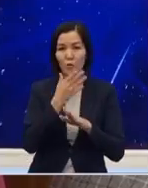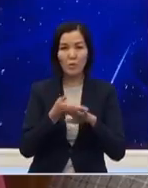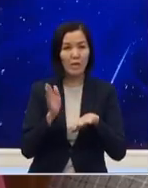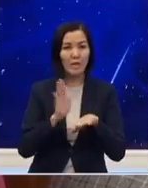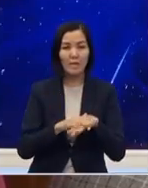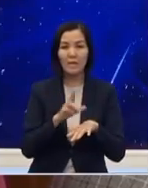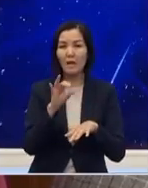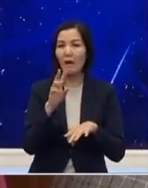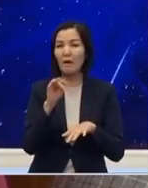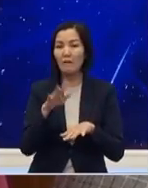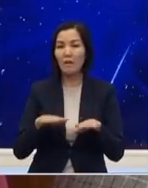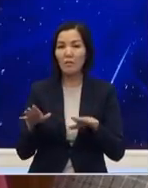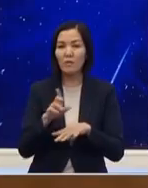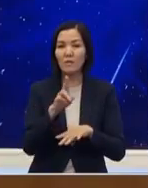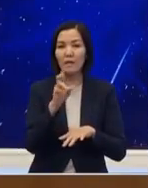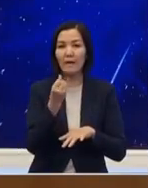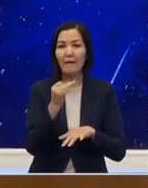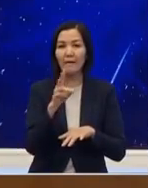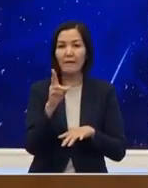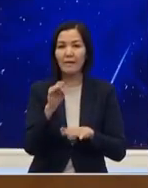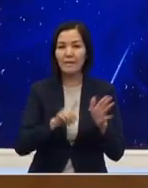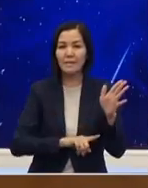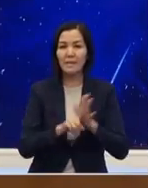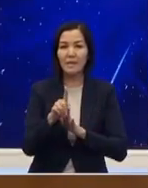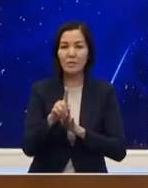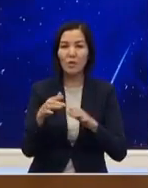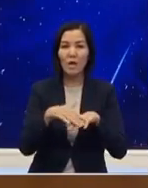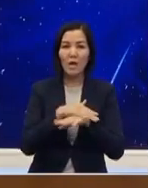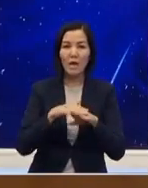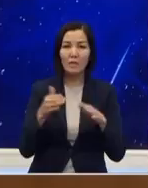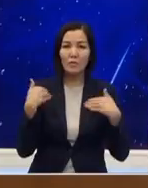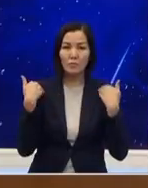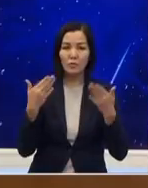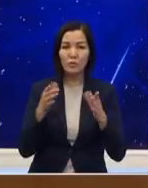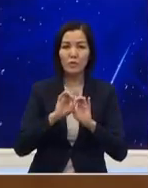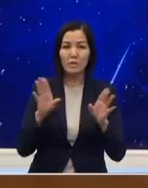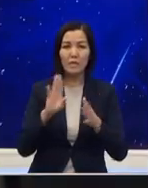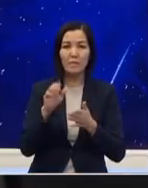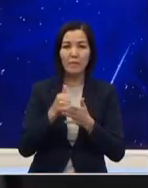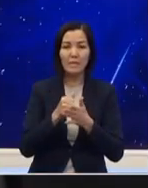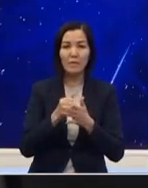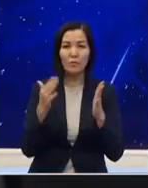ауданы да тыңдалды. Қайрат Бұлдыбаевта кіре ел бұйымтайын жеткізді. Бастысы баспана.